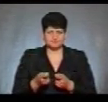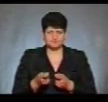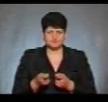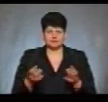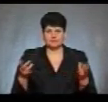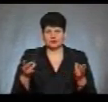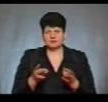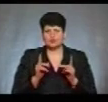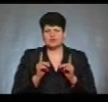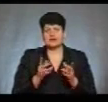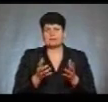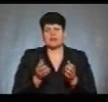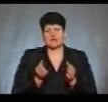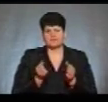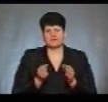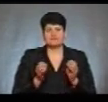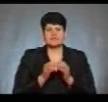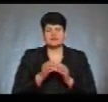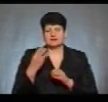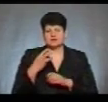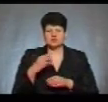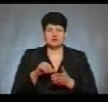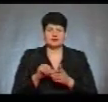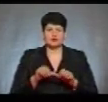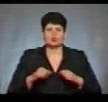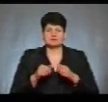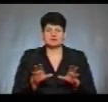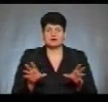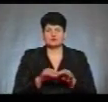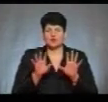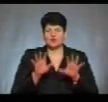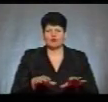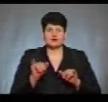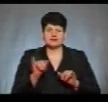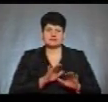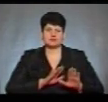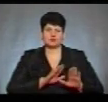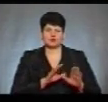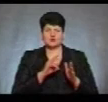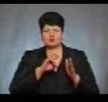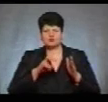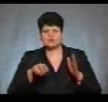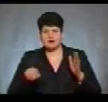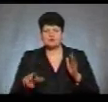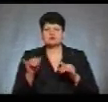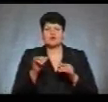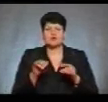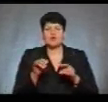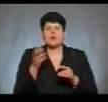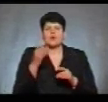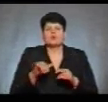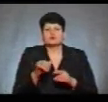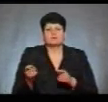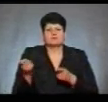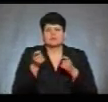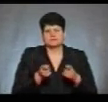потрібно тільки прийняти їх. О 10:30 члени комісії разом із головою і заступником спускаються до виходу, куди під'їхала машина із